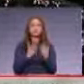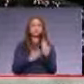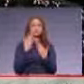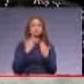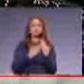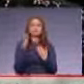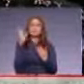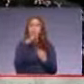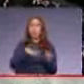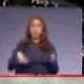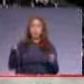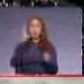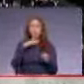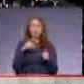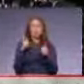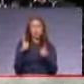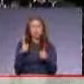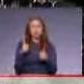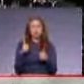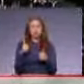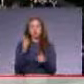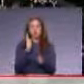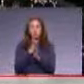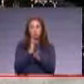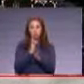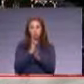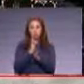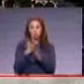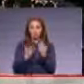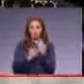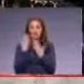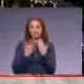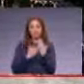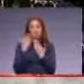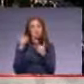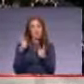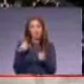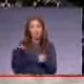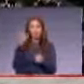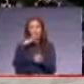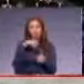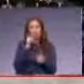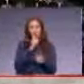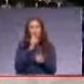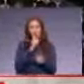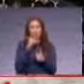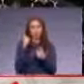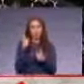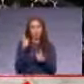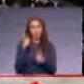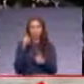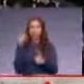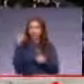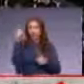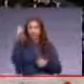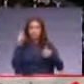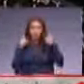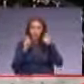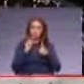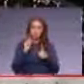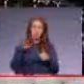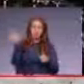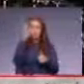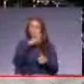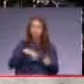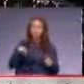أنا بحبهم ودول زمايلي وعلاقتي بيهم كلهم حلوة قوي قوي قوي. أنا ما أقدرش أقول فلانة ولا فلانة ولا